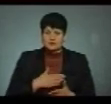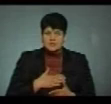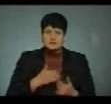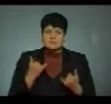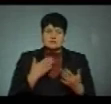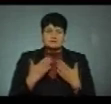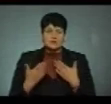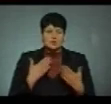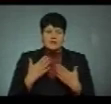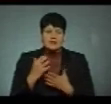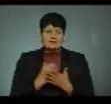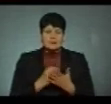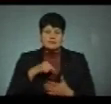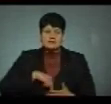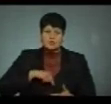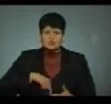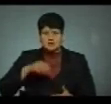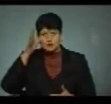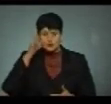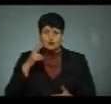ми спілкувалися з кандидатом психологічних наук,